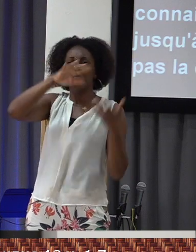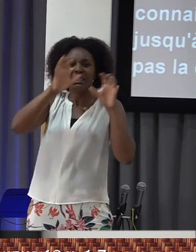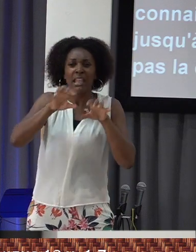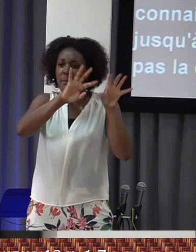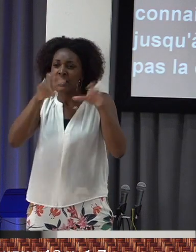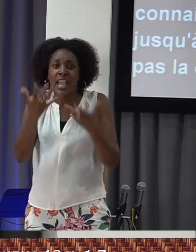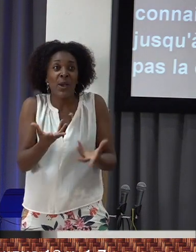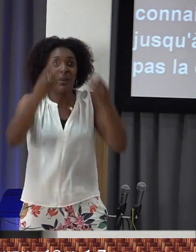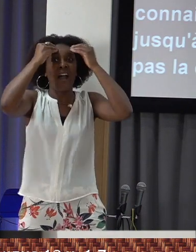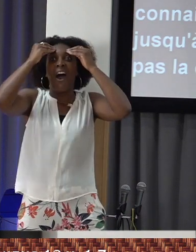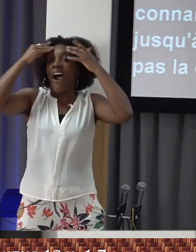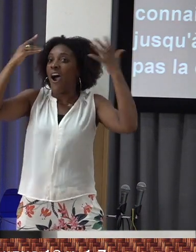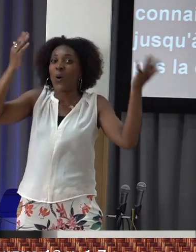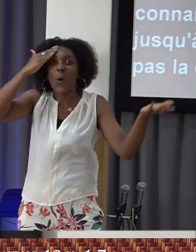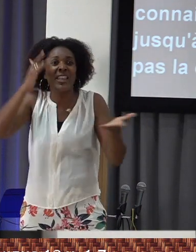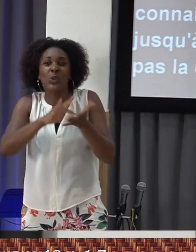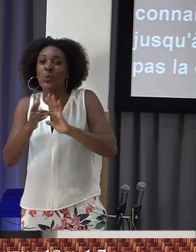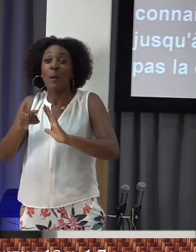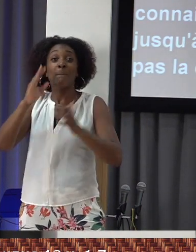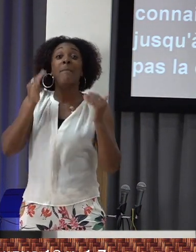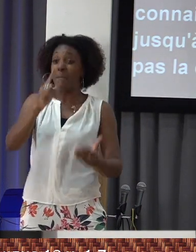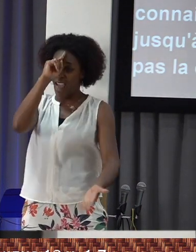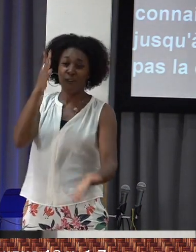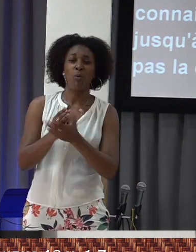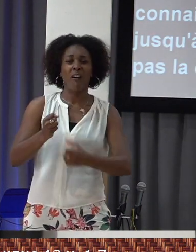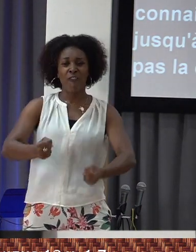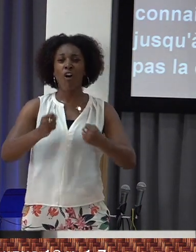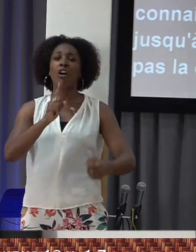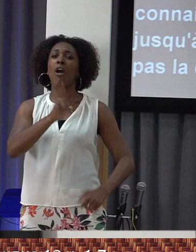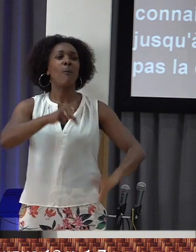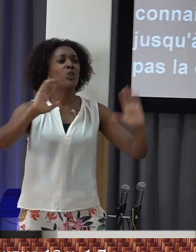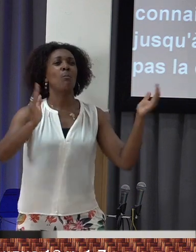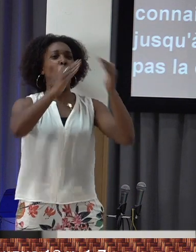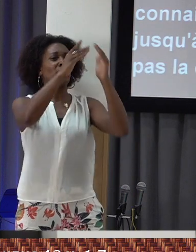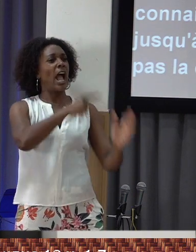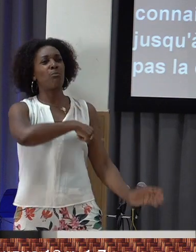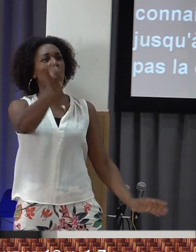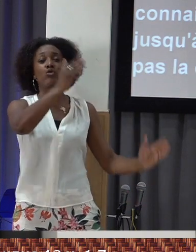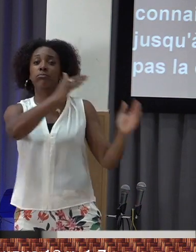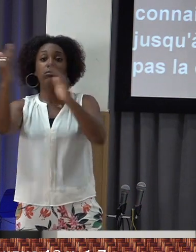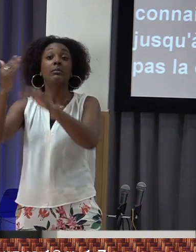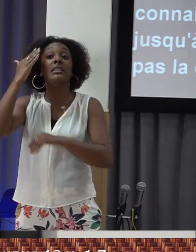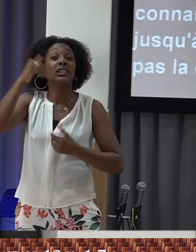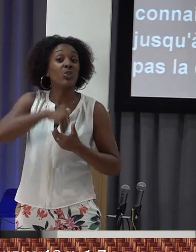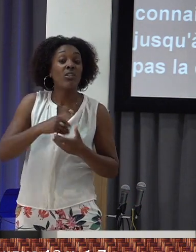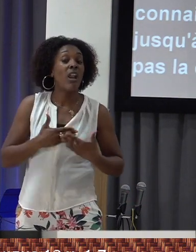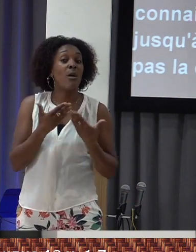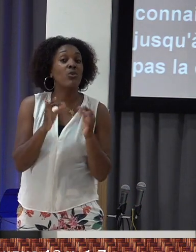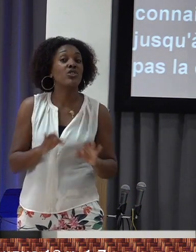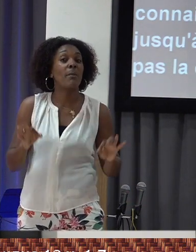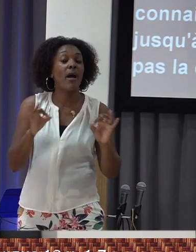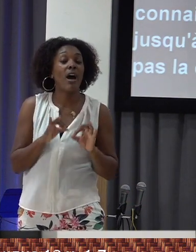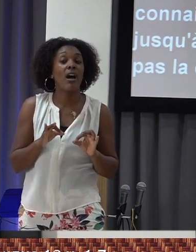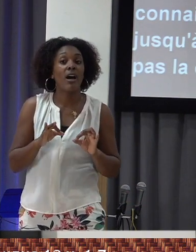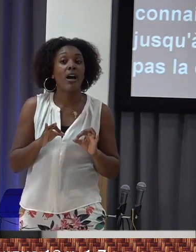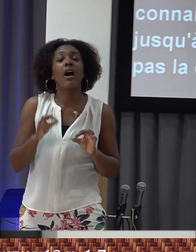quand j'aurai même toute la foi jusqu'à transporter des montagnes, si je n'ai pas l'amour. Alors, les versions